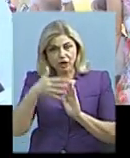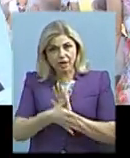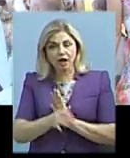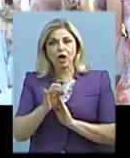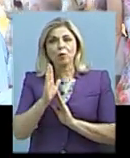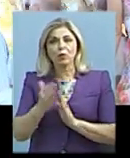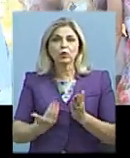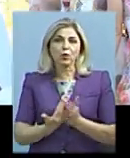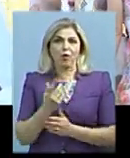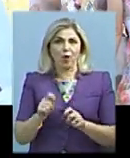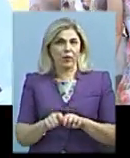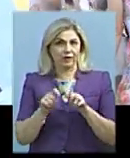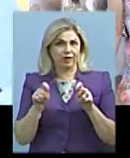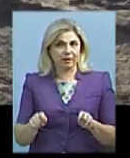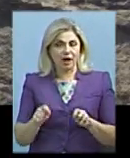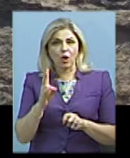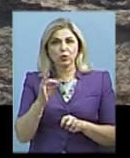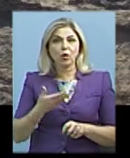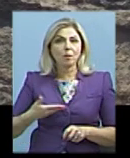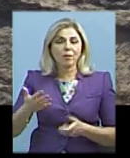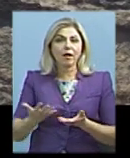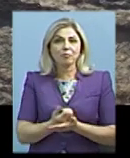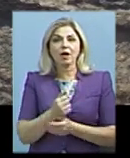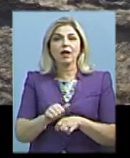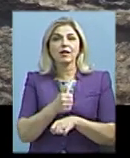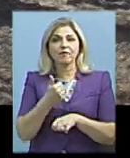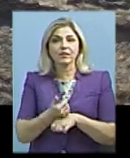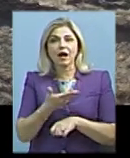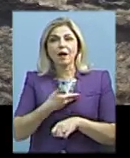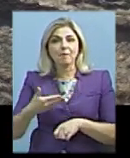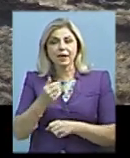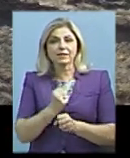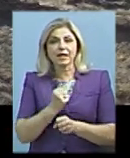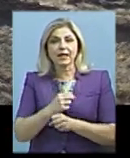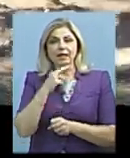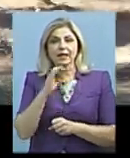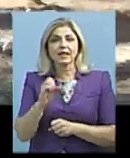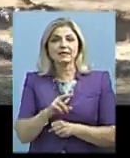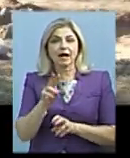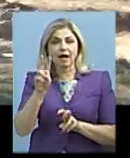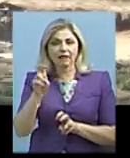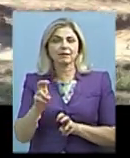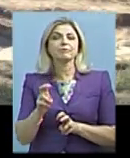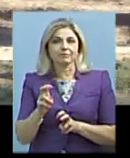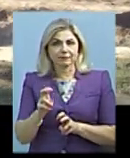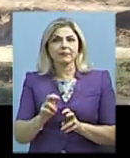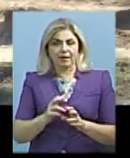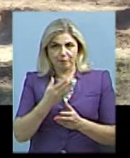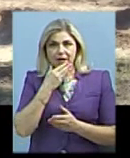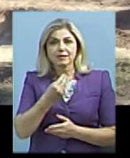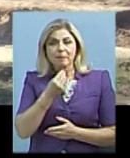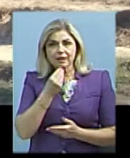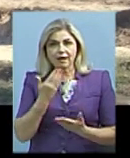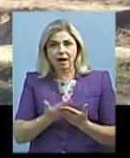відкриття. Але нам вдалося головне. Ми, як вважаю, зробили дикий сад презентабельним. Тобто вже видно, що це йдуть розкопки, що